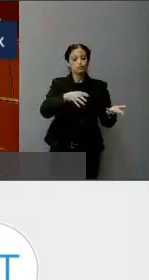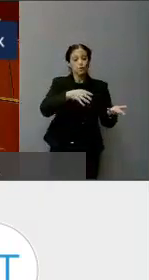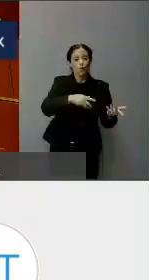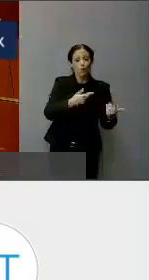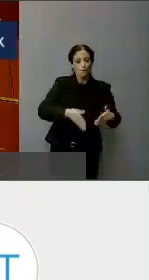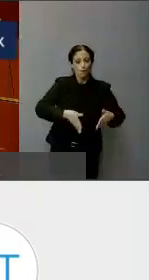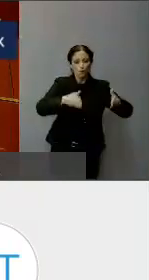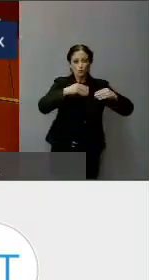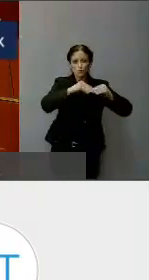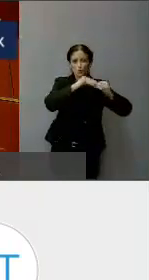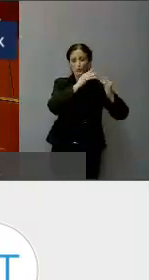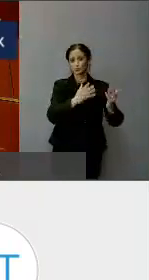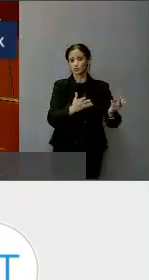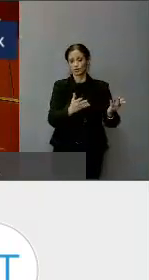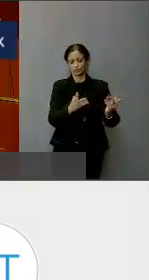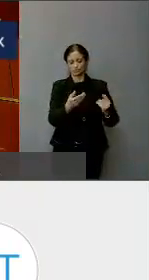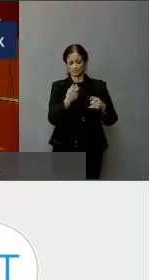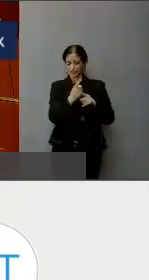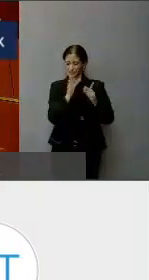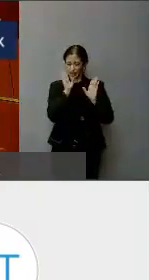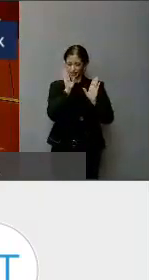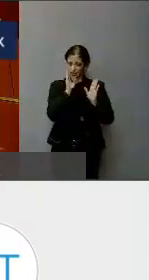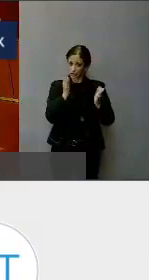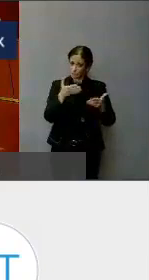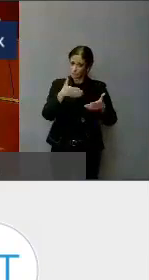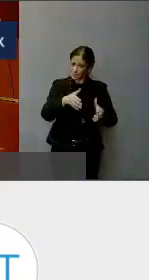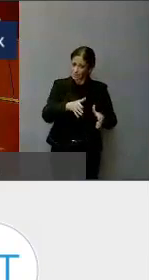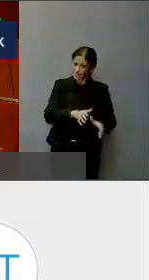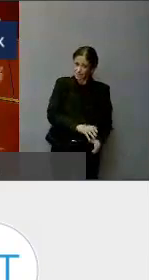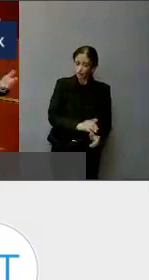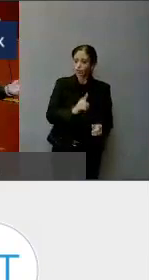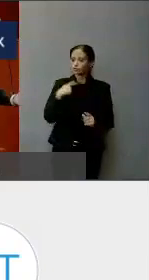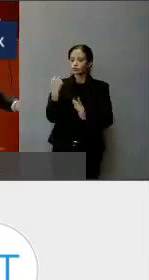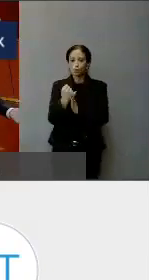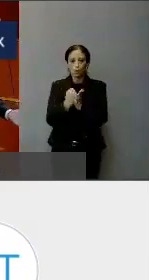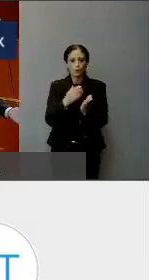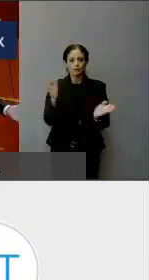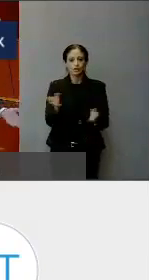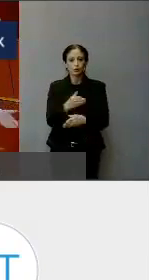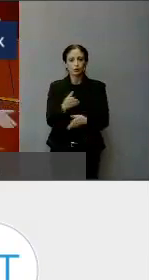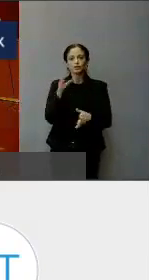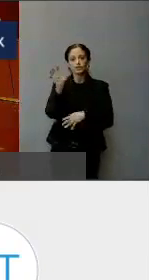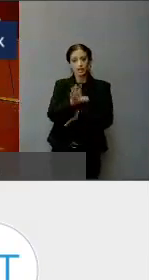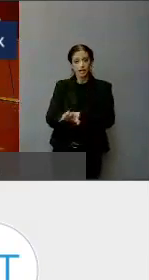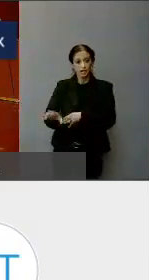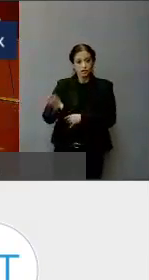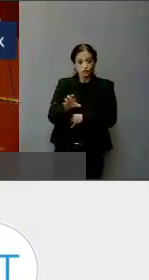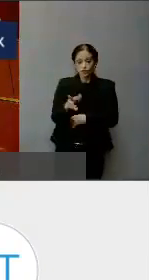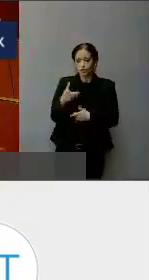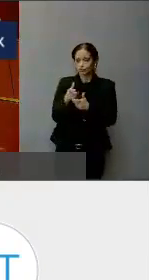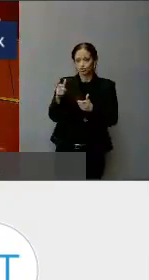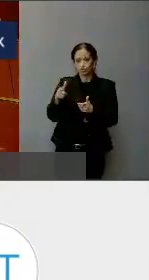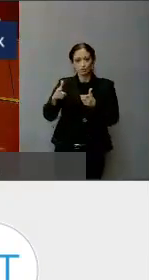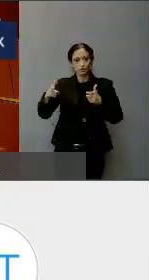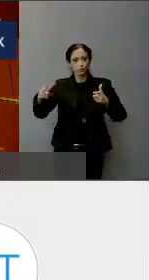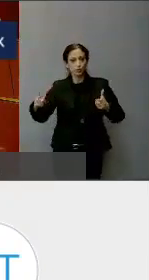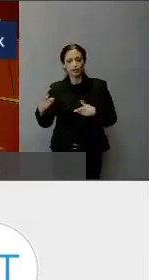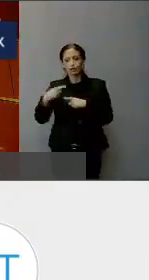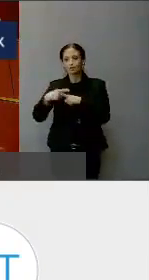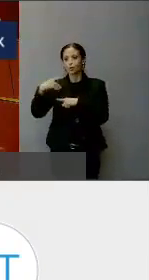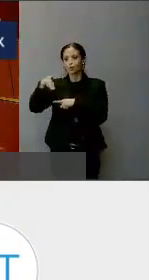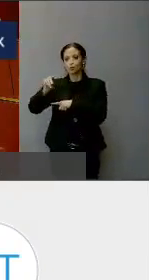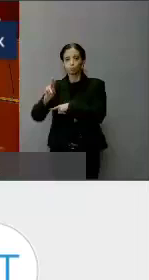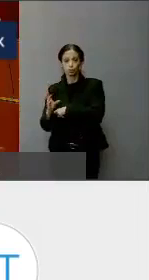non c'è bisogna andare blasco perché lo dicono tutti i documenti per la regione la città metropolitana lo diceva anche il nostro puc prima che la nave non avete cercato di